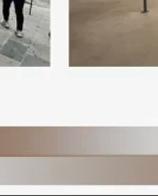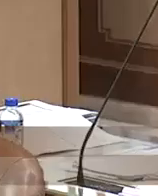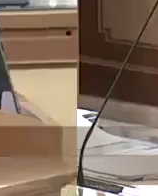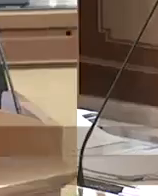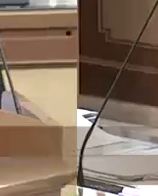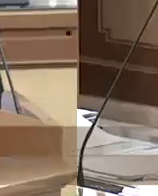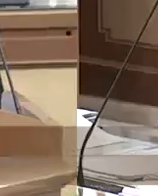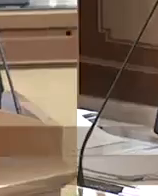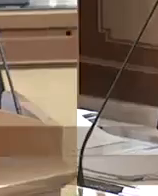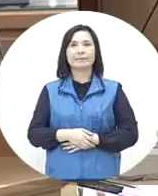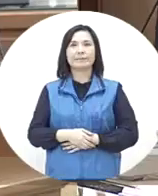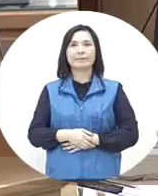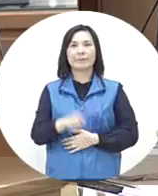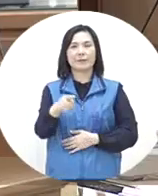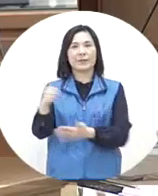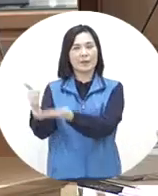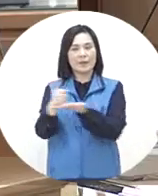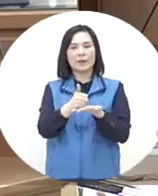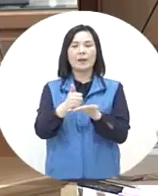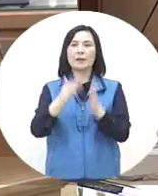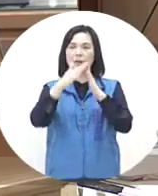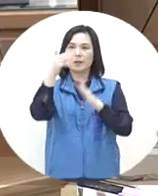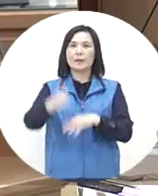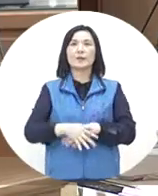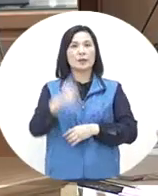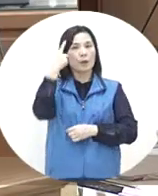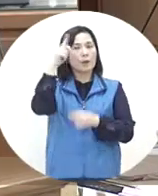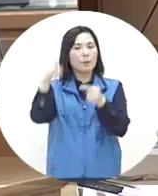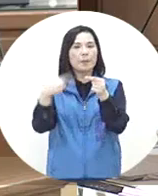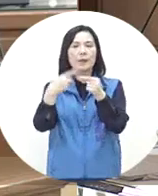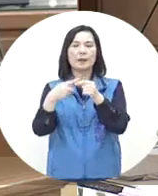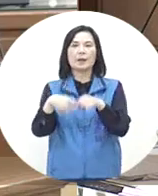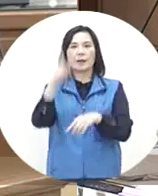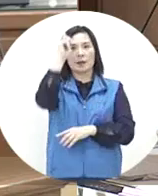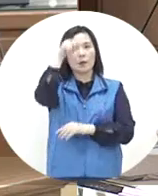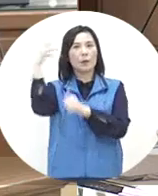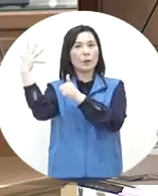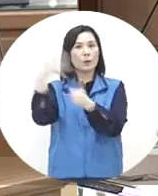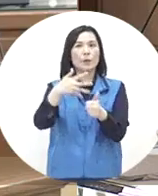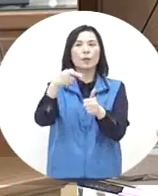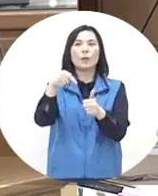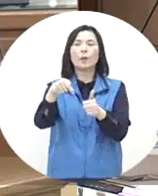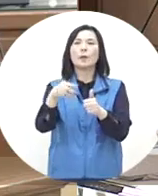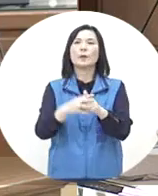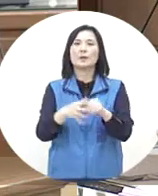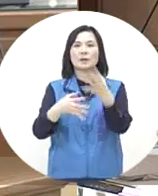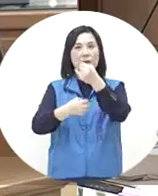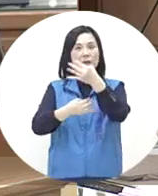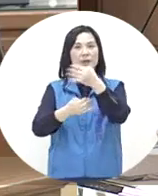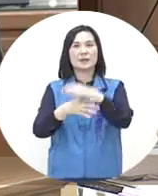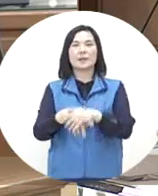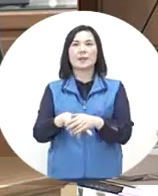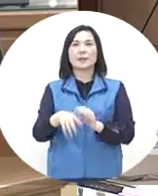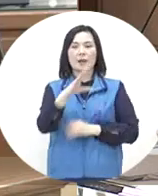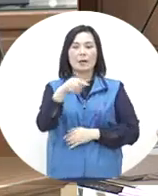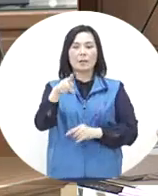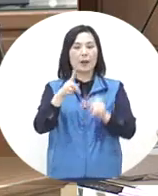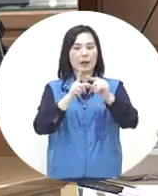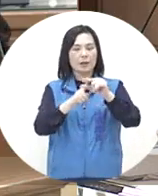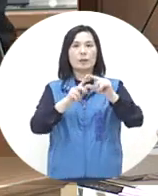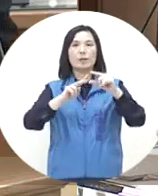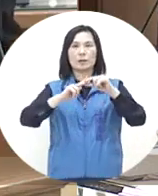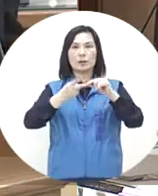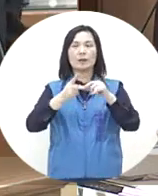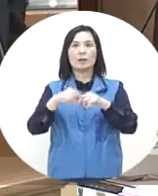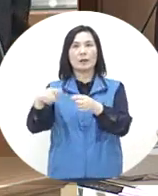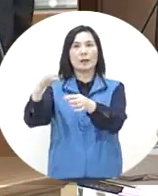以。邀请市长明年如果古迹日应该把这整个综合的古迹廊带如果有时间瑞穗配